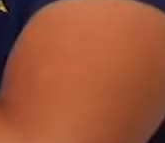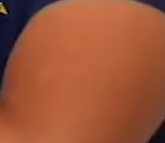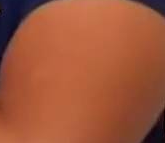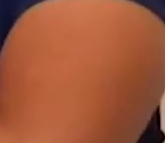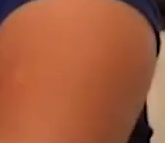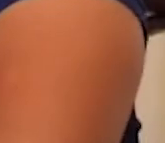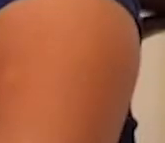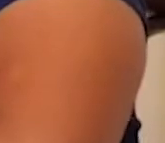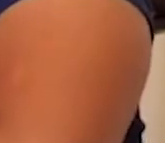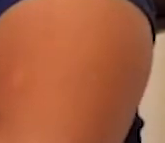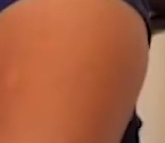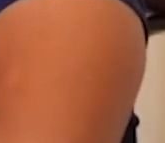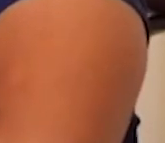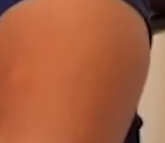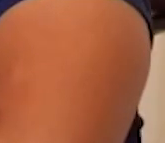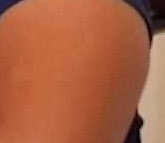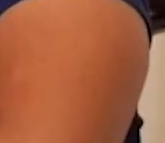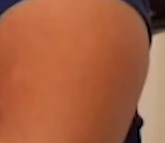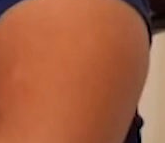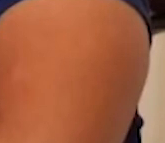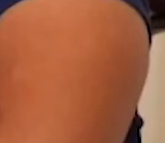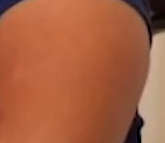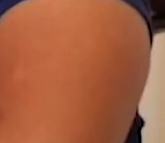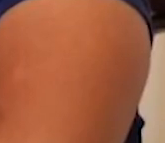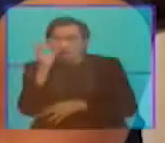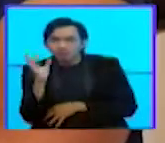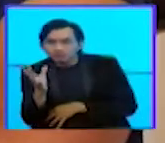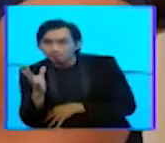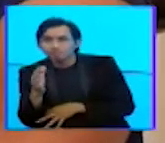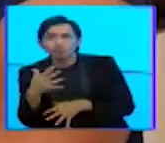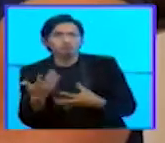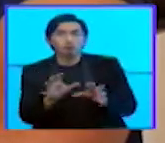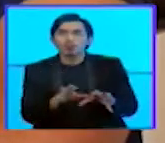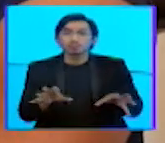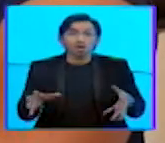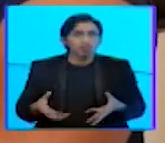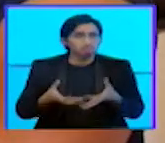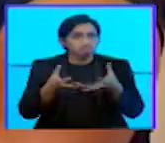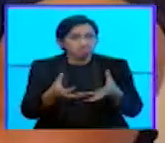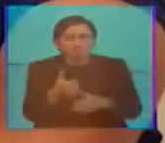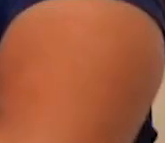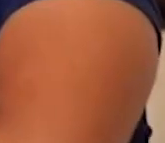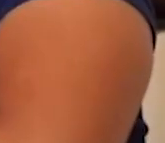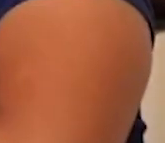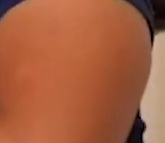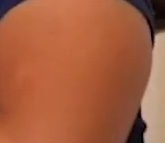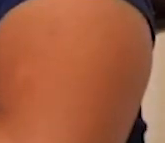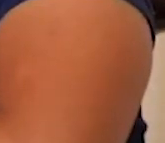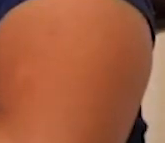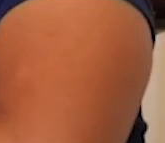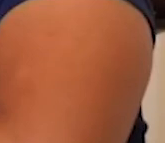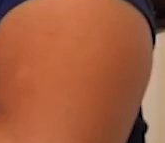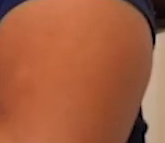mengirim produk-produk ekonomi kreatif kita sebagai pengganti kehadiran kita untuk saudara-saudara baik yang ada